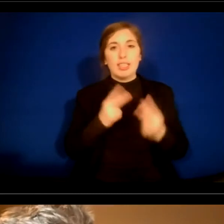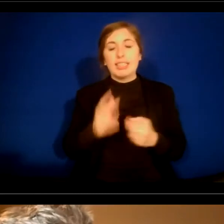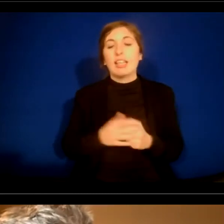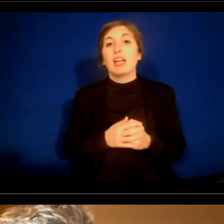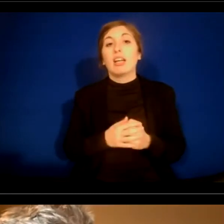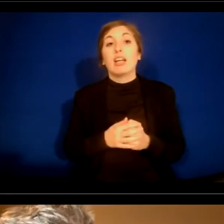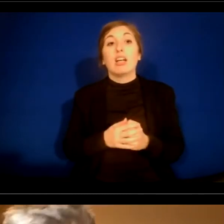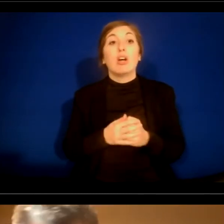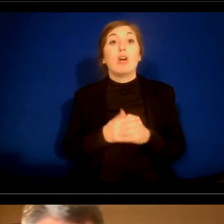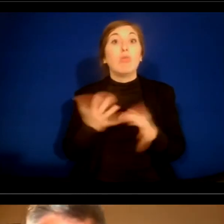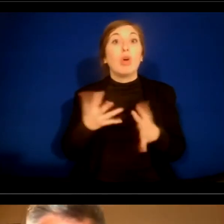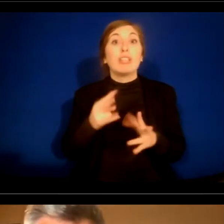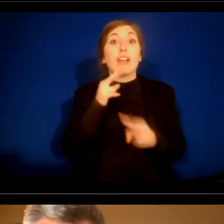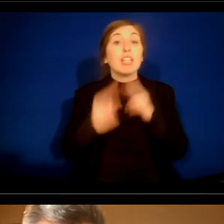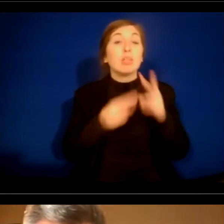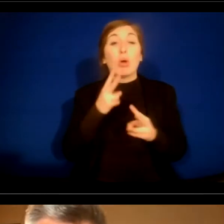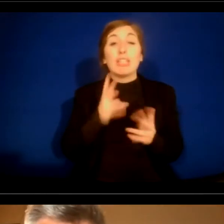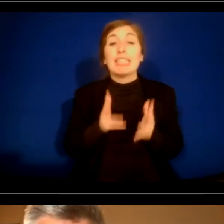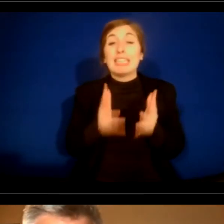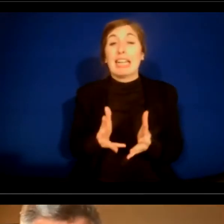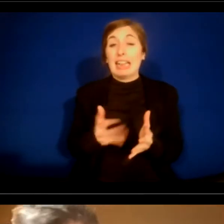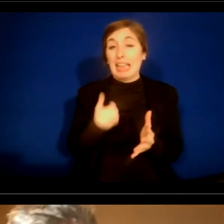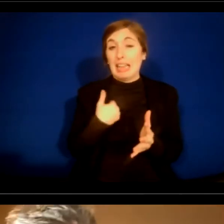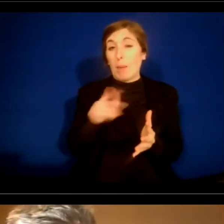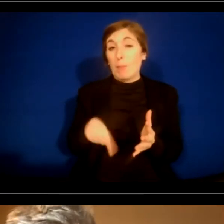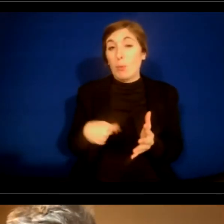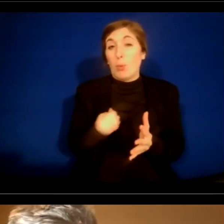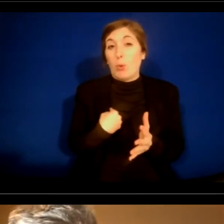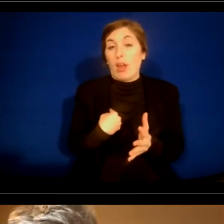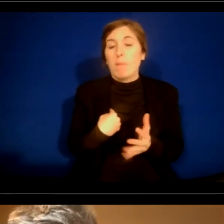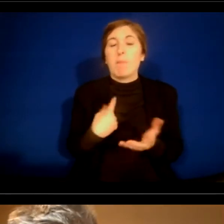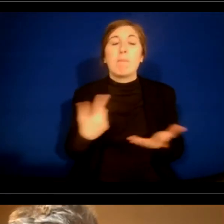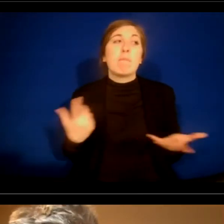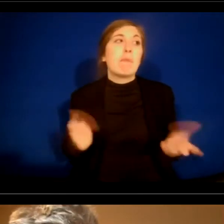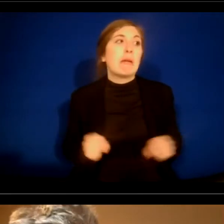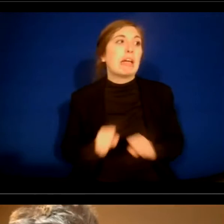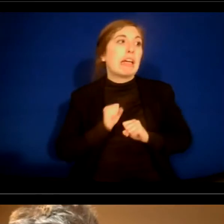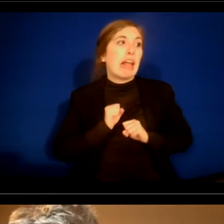particolarmente meditate. Sicuramente se ci sono delle